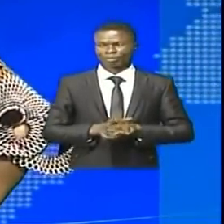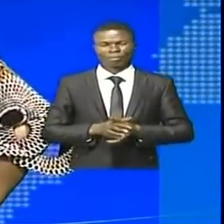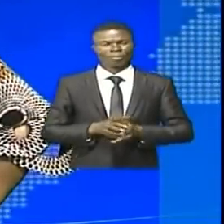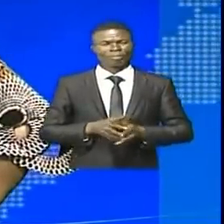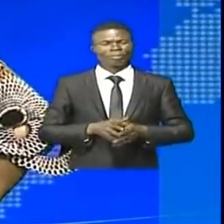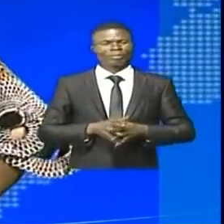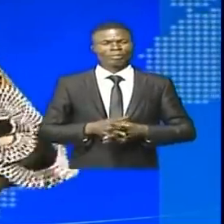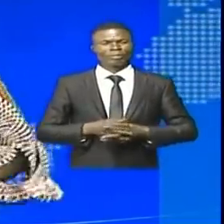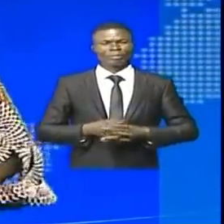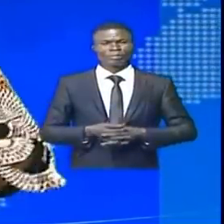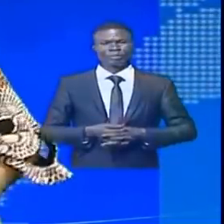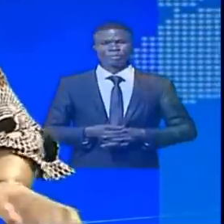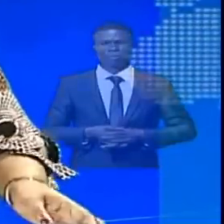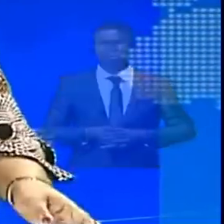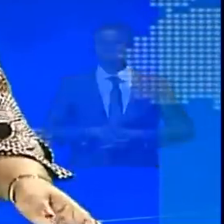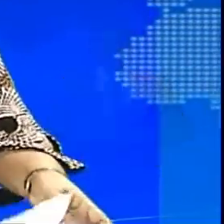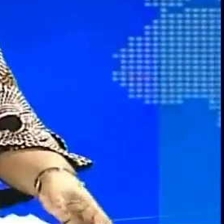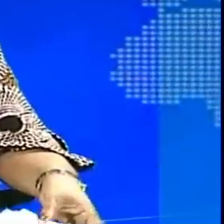crois